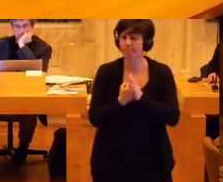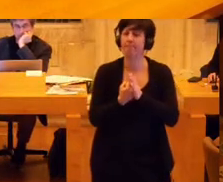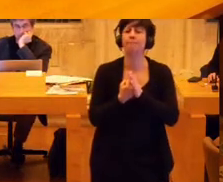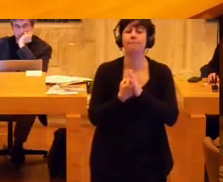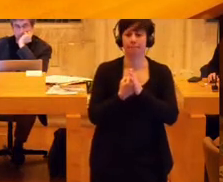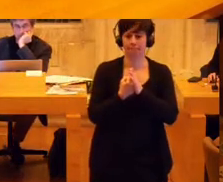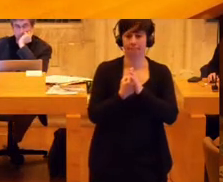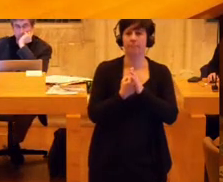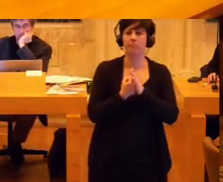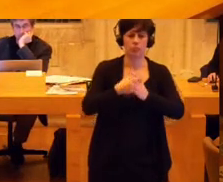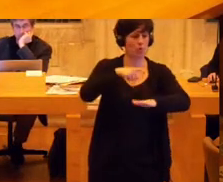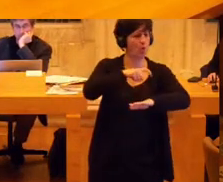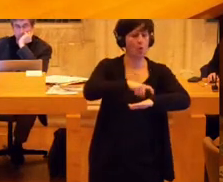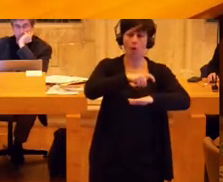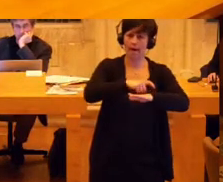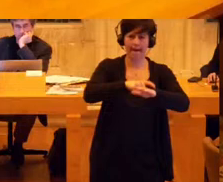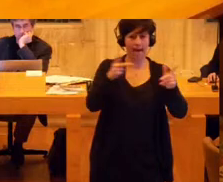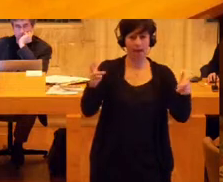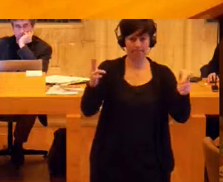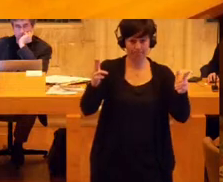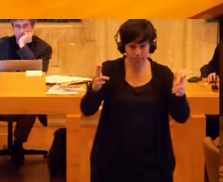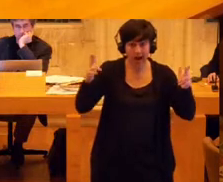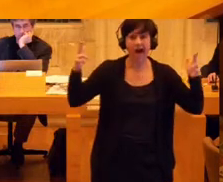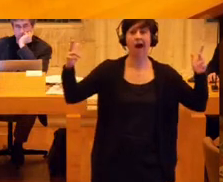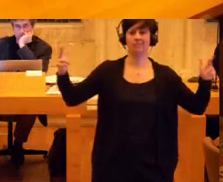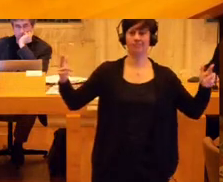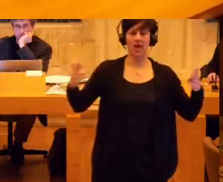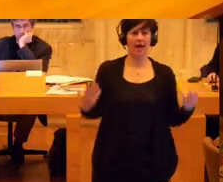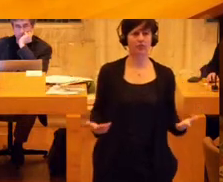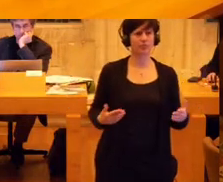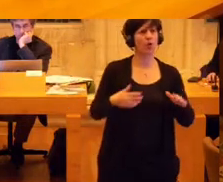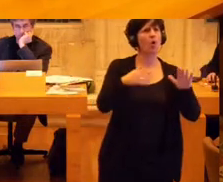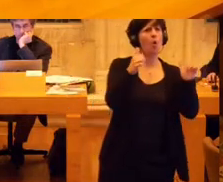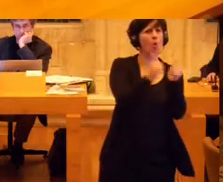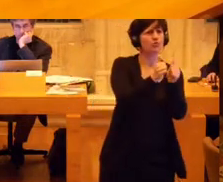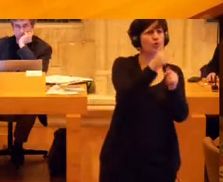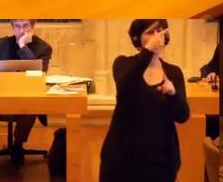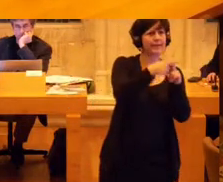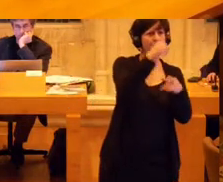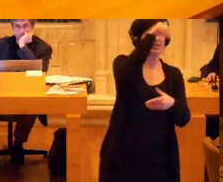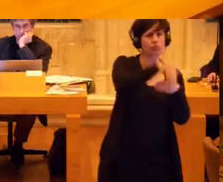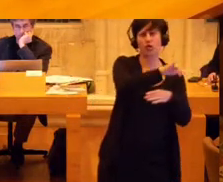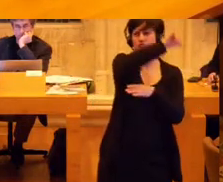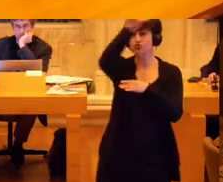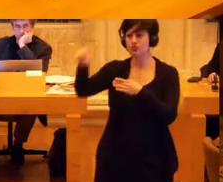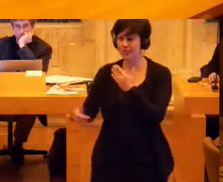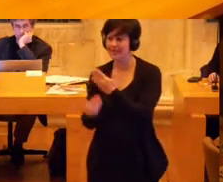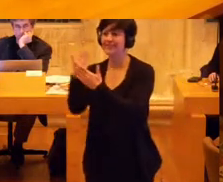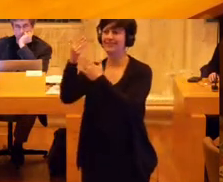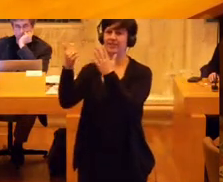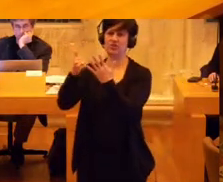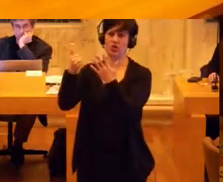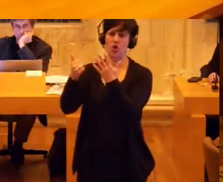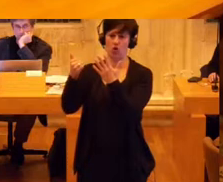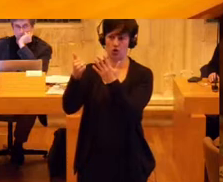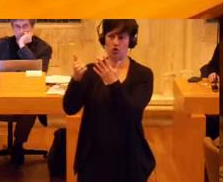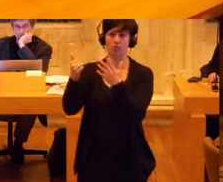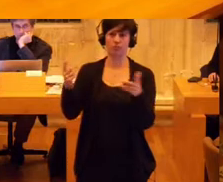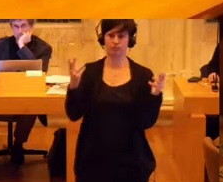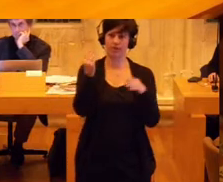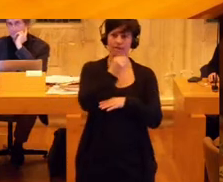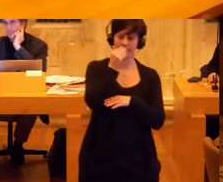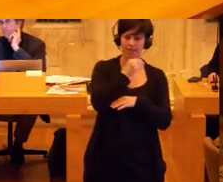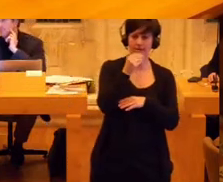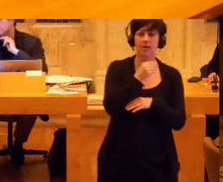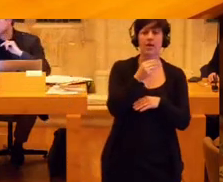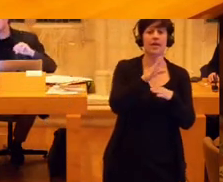les plages d'extinction, puisqu'aujourd'hui, on est entre 23h30 et 6h en heure d'hiver, entre minuit et 6h en heure